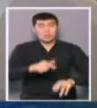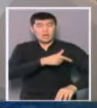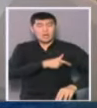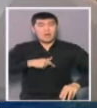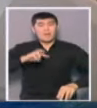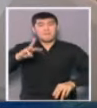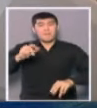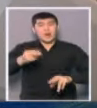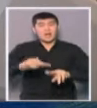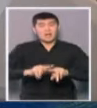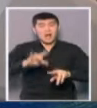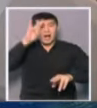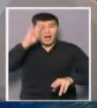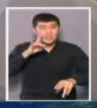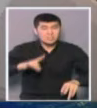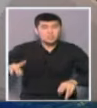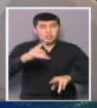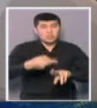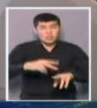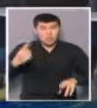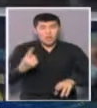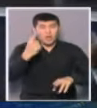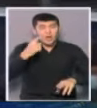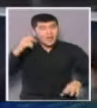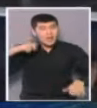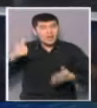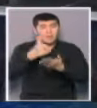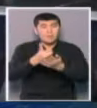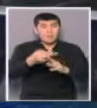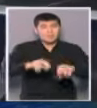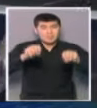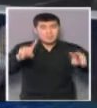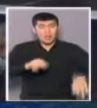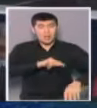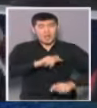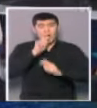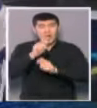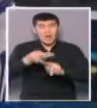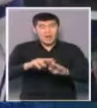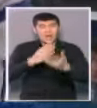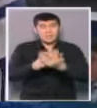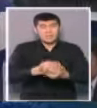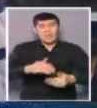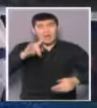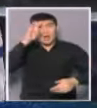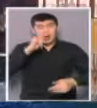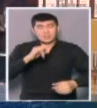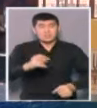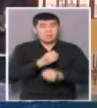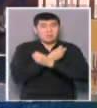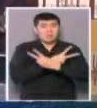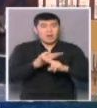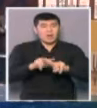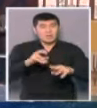Мәлік Сүлейменов, Қазақстан Республикасының тұңғыш президенті елбасы жүлдесіне арналған қазақ күресінен Қазақстан Барысы республикалық